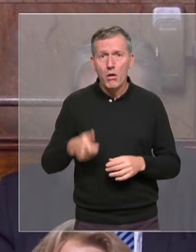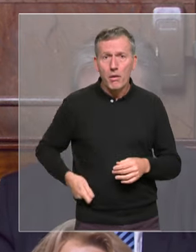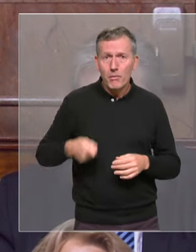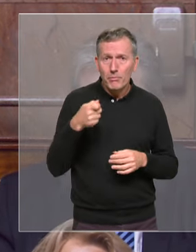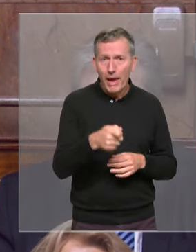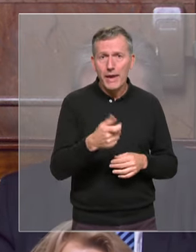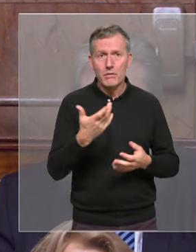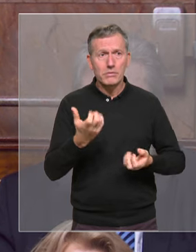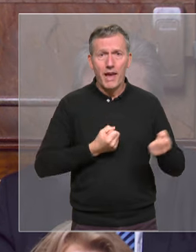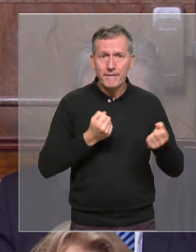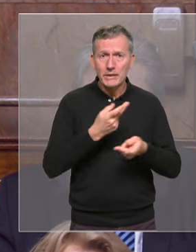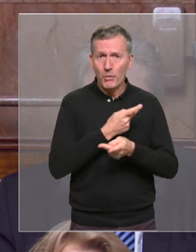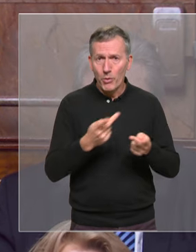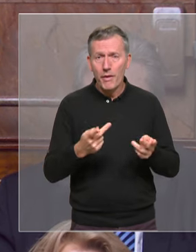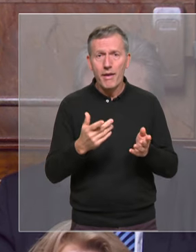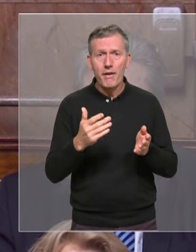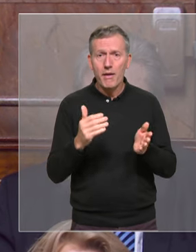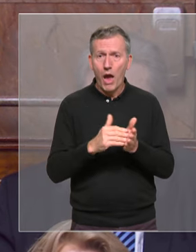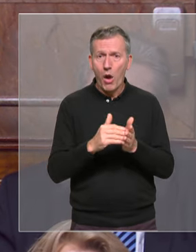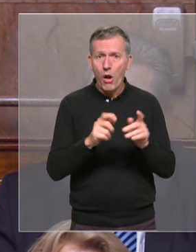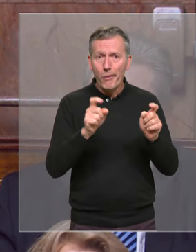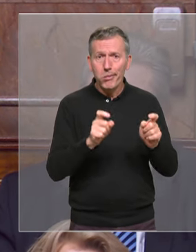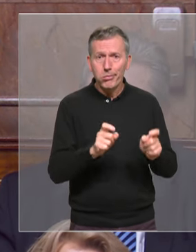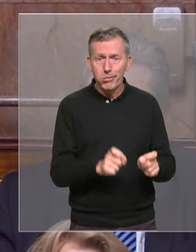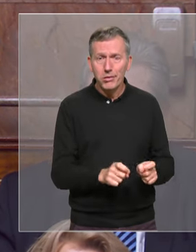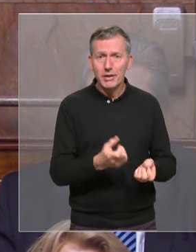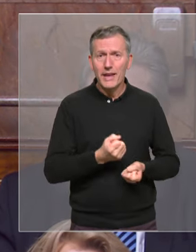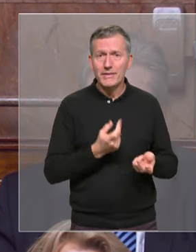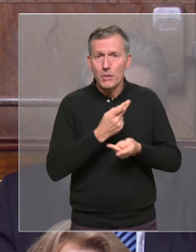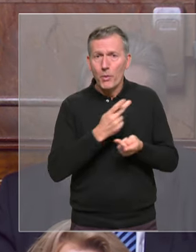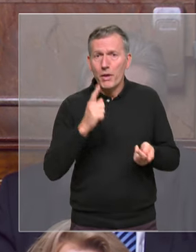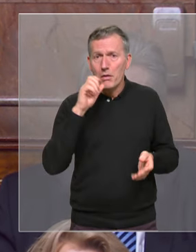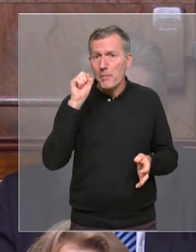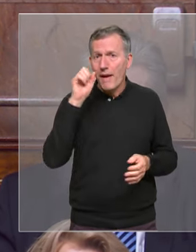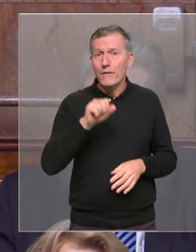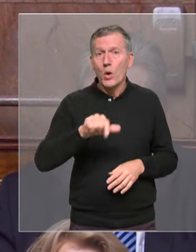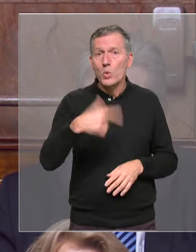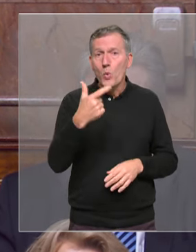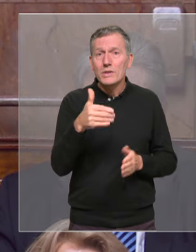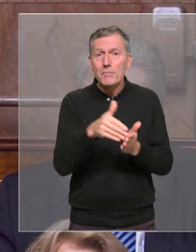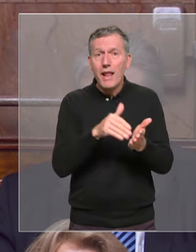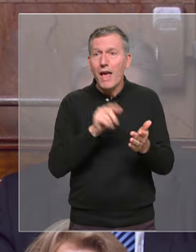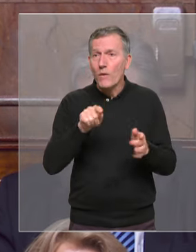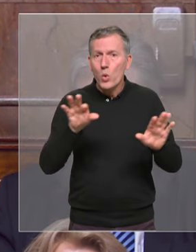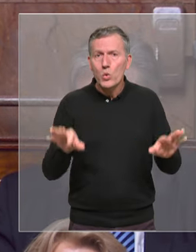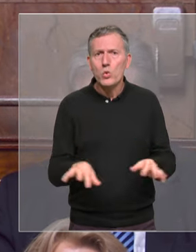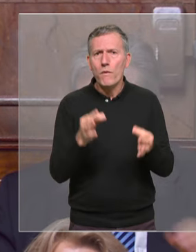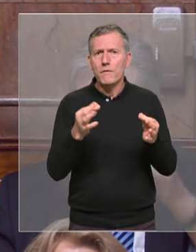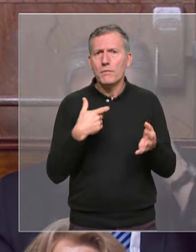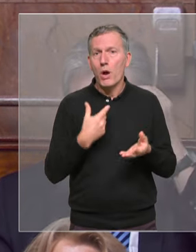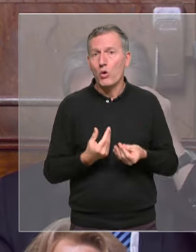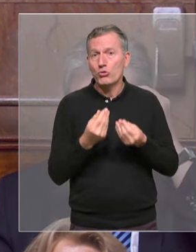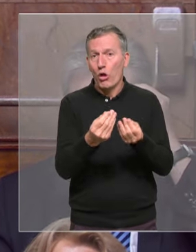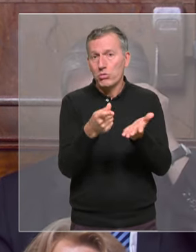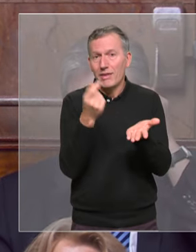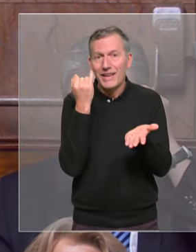leurs services publics, mais ces mêmes services reculent dans nos territoires. Nous apprenons que 12 milliards d'euros sont à trouver. Je vous donne une